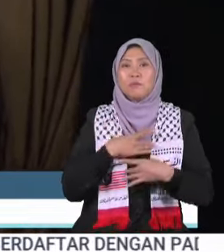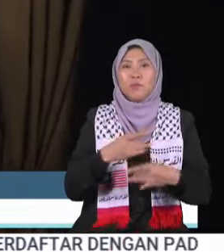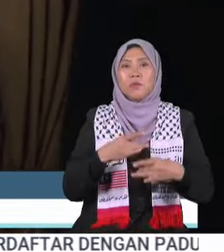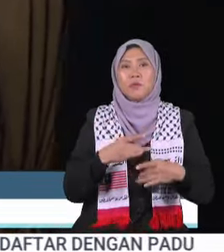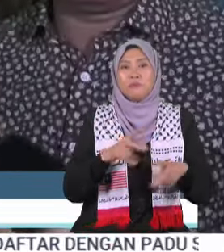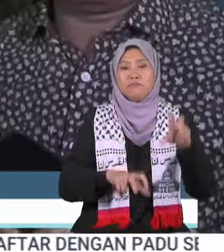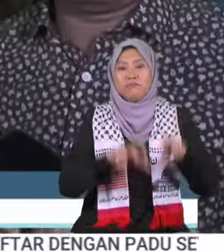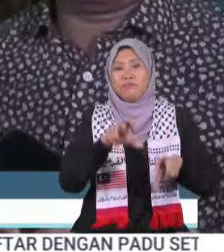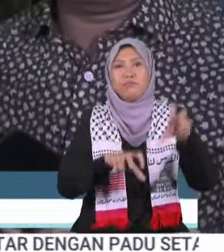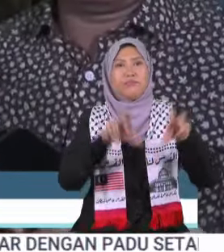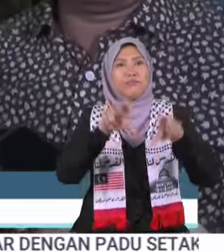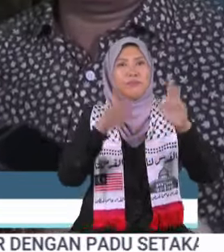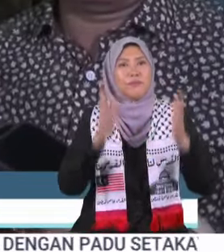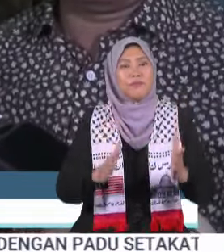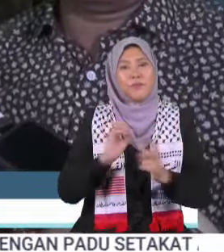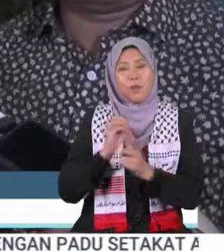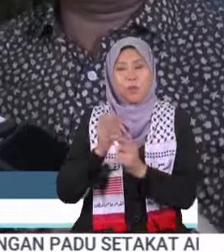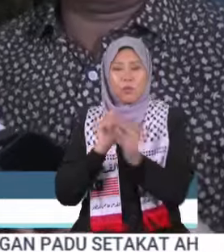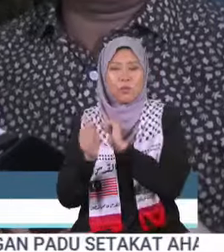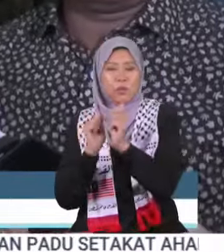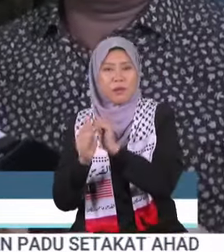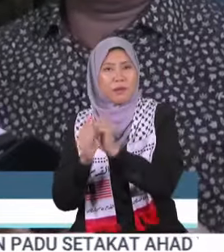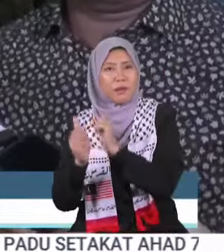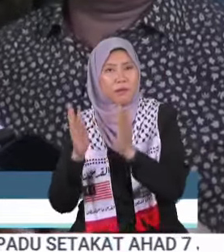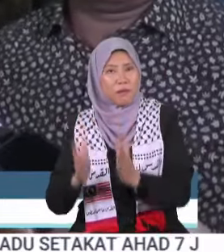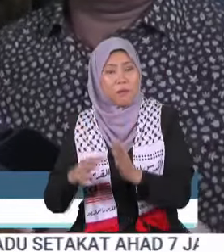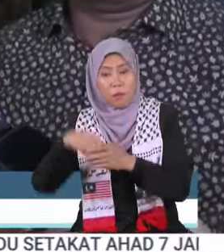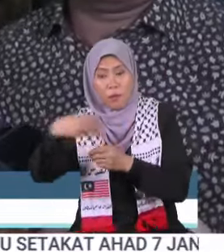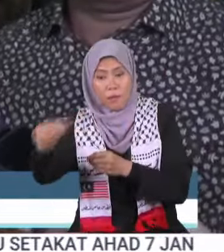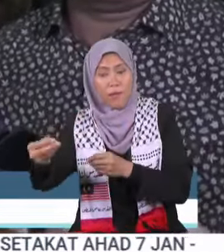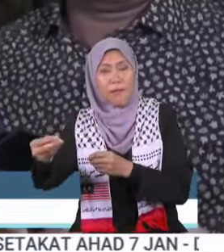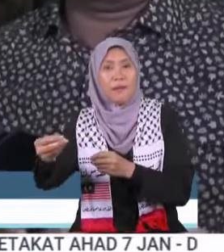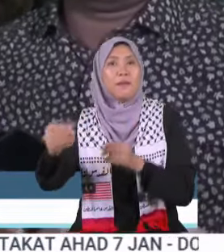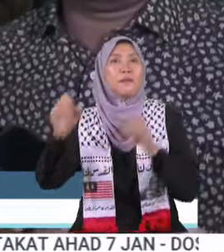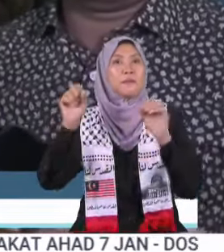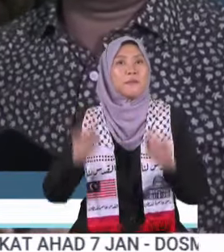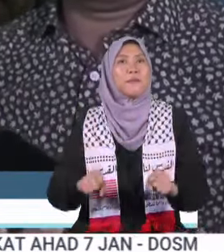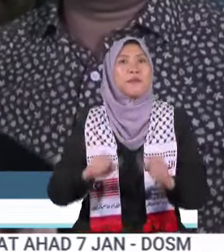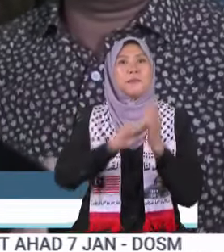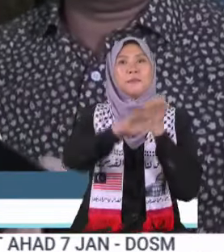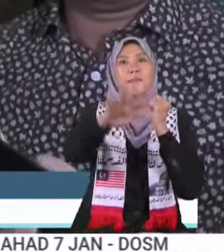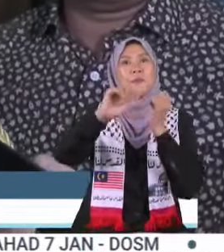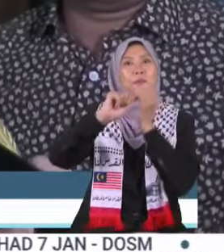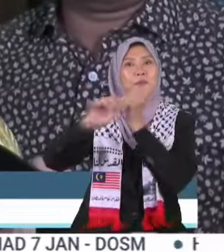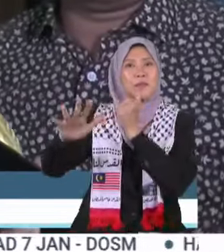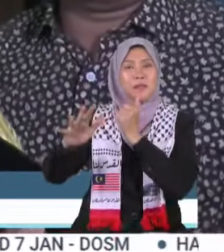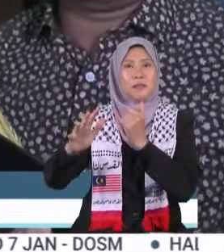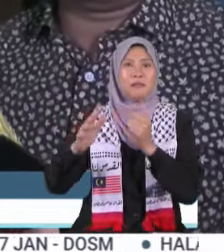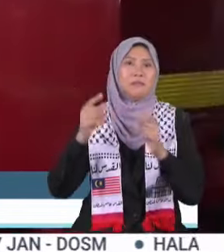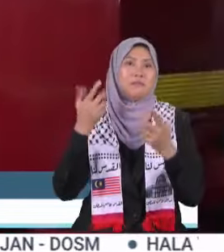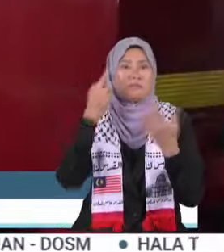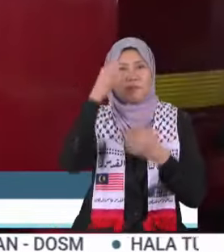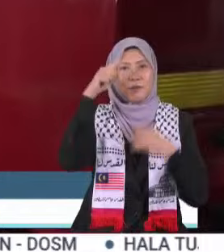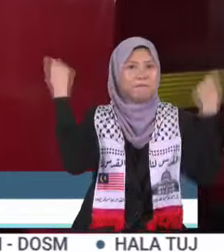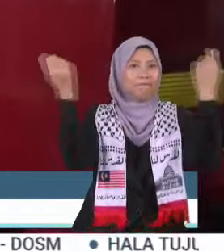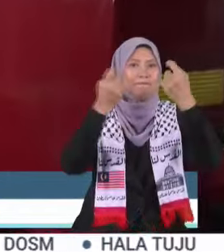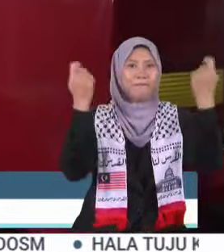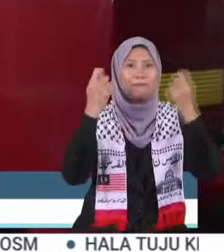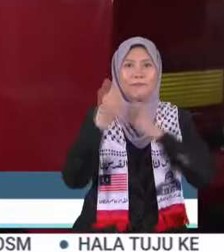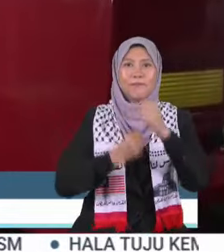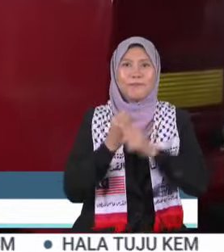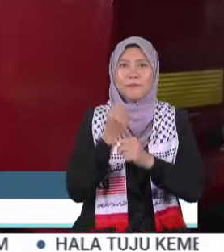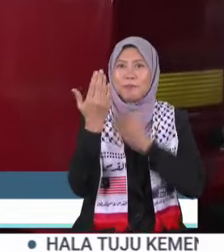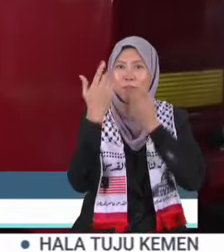dan sukakan sukan luar ni dapat memberikan promosi Sempena dengan tahunar Melaka